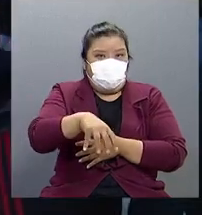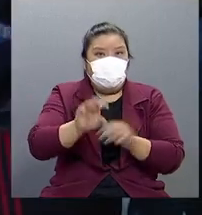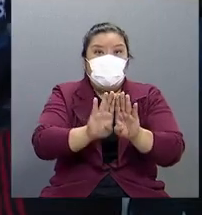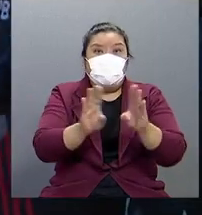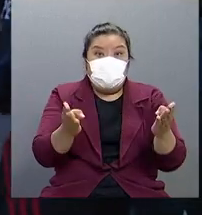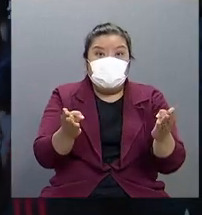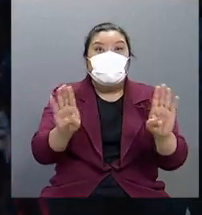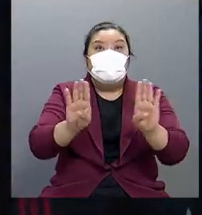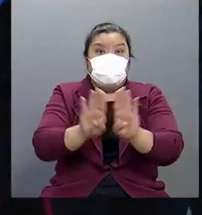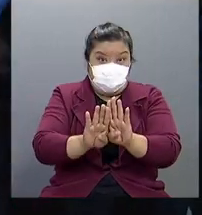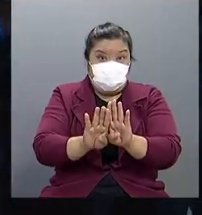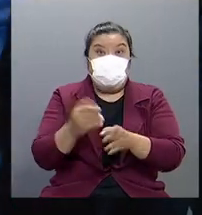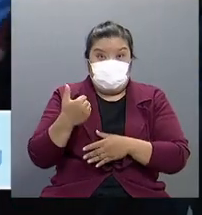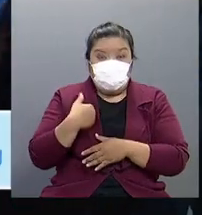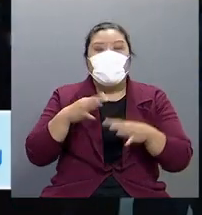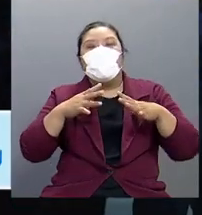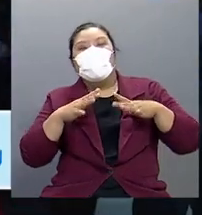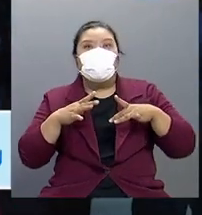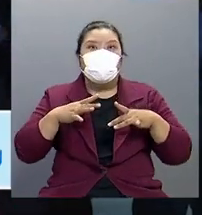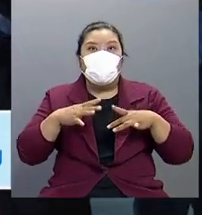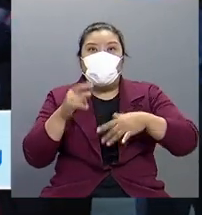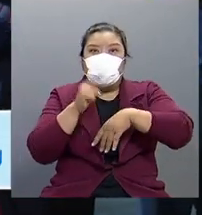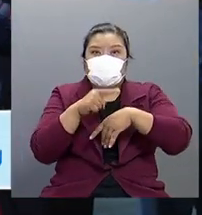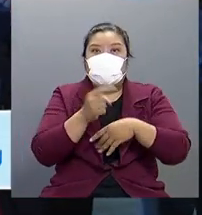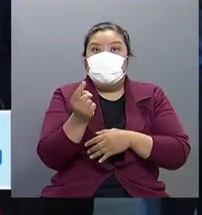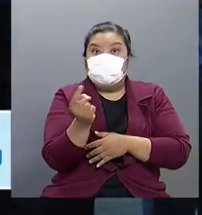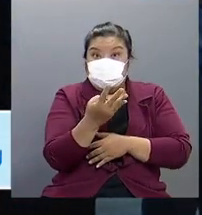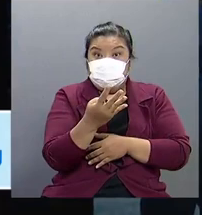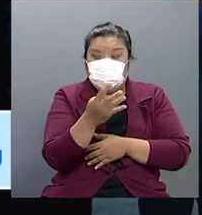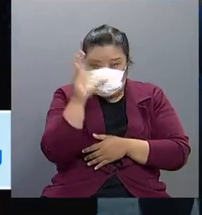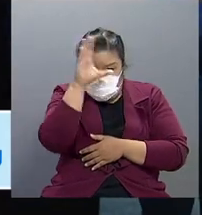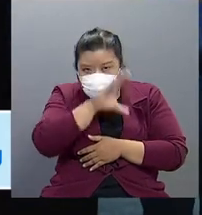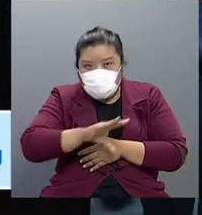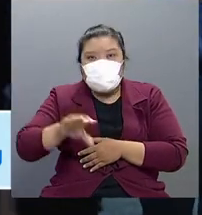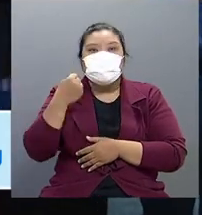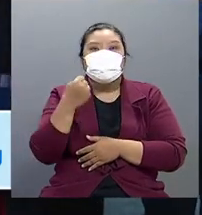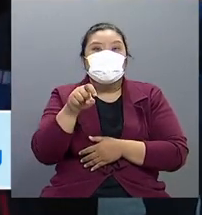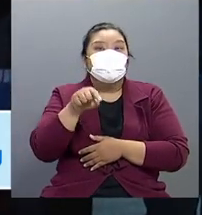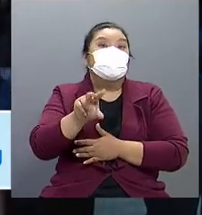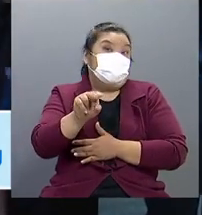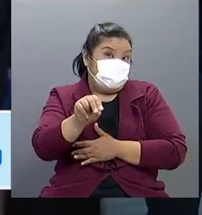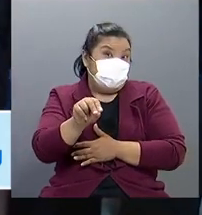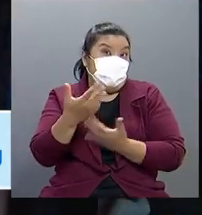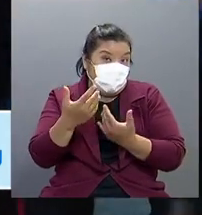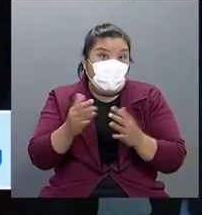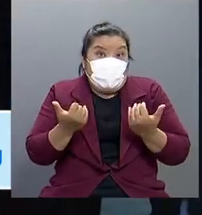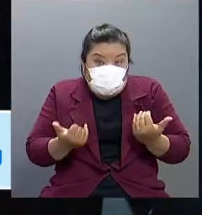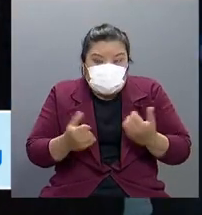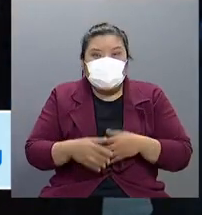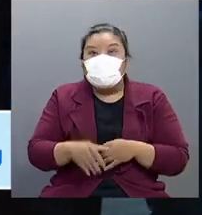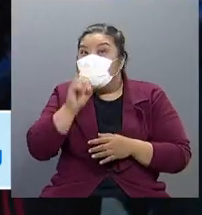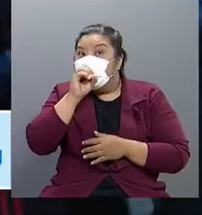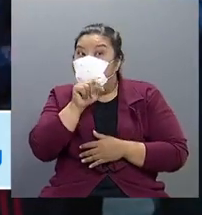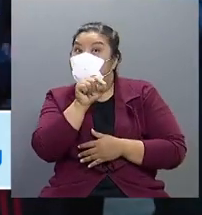วนสาธารณะตี 4:30 ถึง 4:00 ซึ่งทางสำนักงานประชาสัมพันธ์กรุงเทพมหานครชี้แจงแล้วว่าประเด็นดังกล่าว